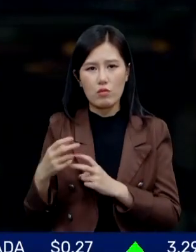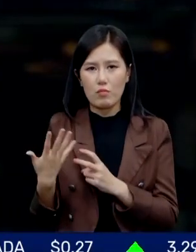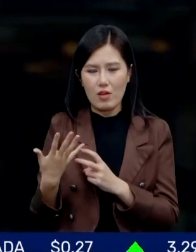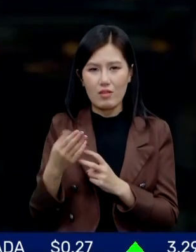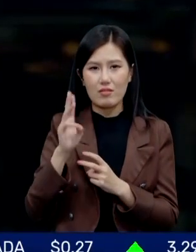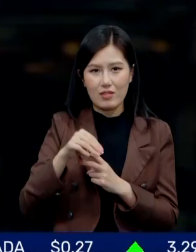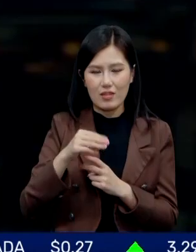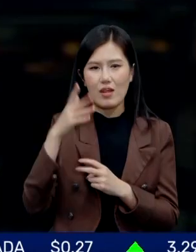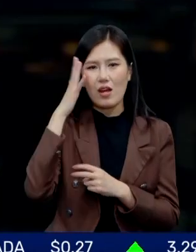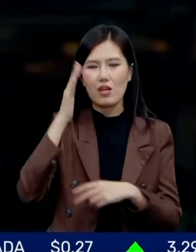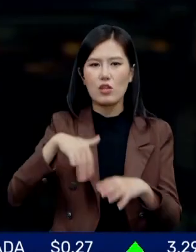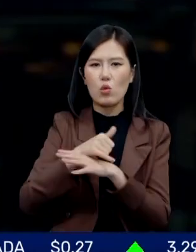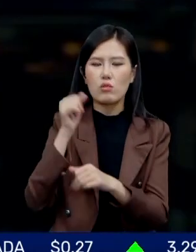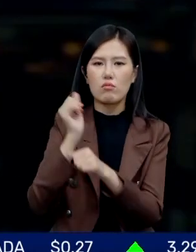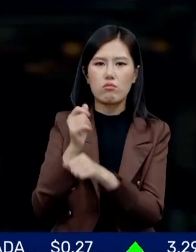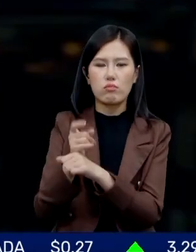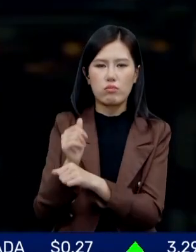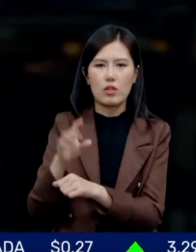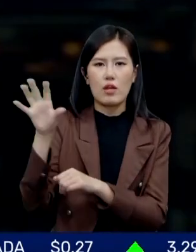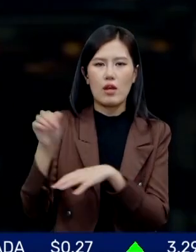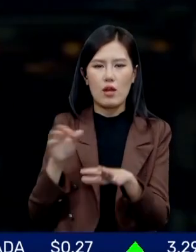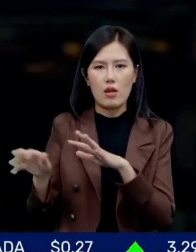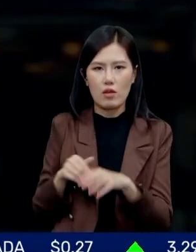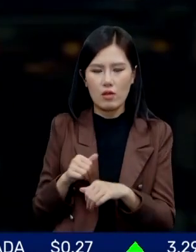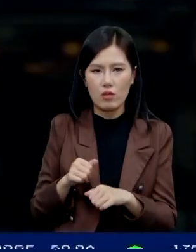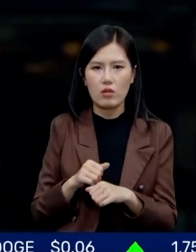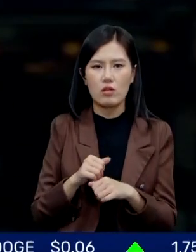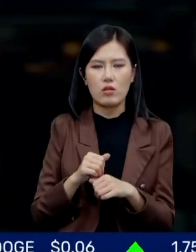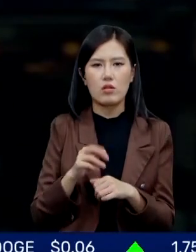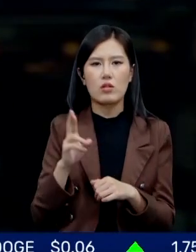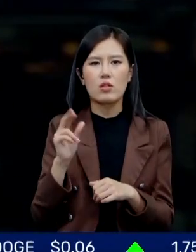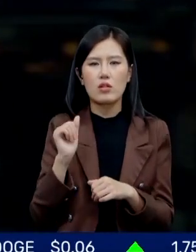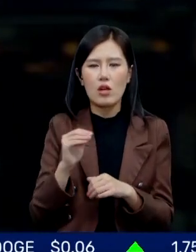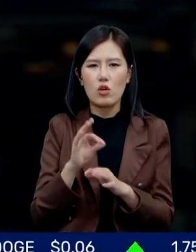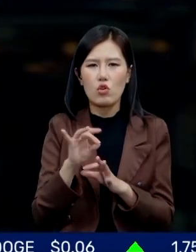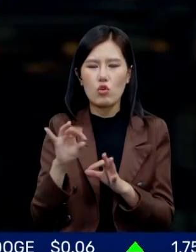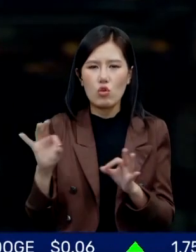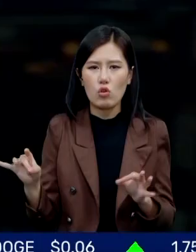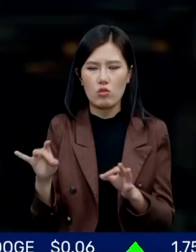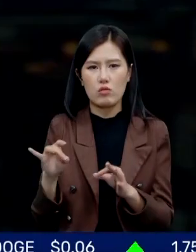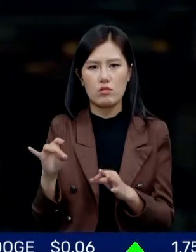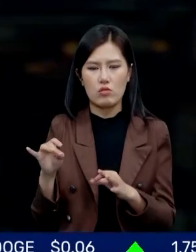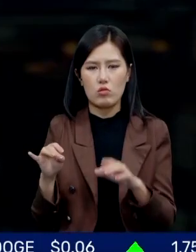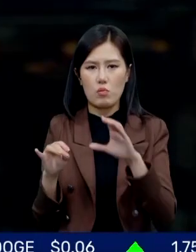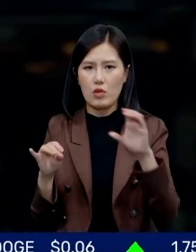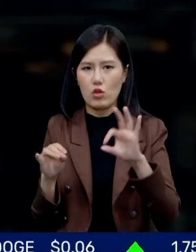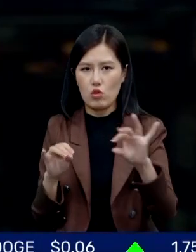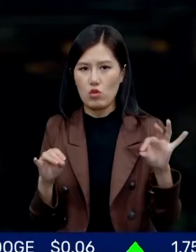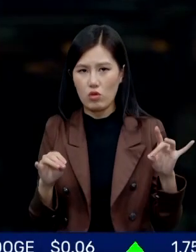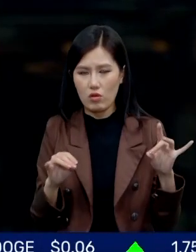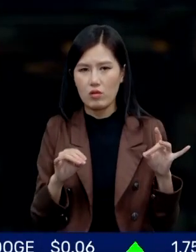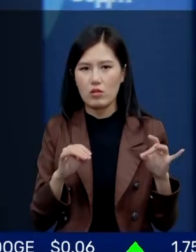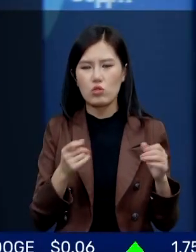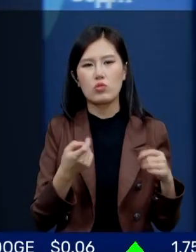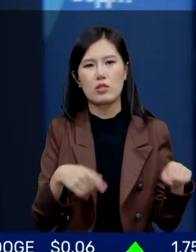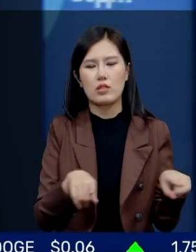авж байгаа логистик гэдэг юм уу за барааны байг үндсэн суурин гих мэт олон нөхцөл байдал бол өрсөлдөж байгаа бүх байгууллагууд бол бараг адилхан